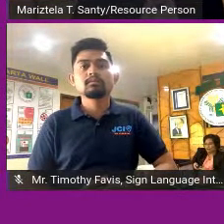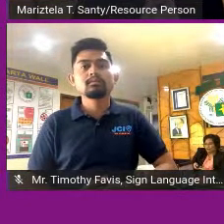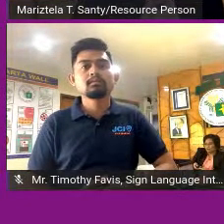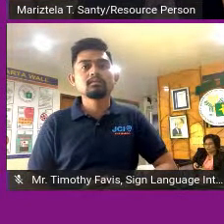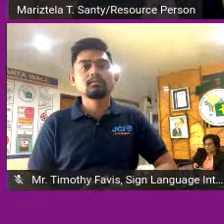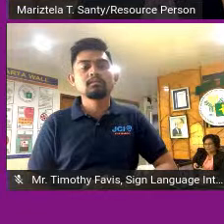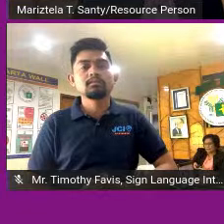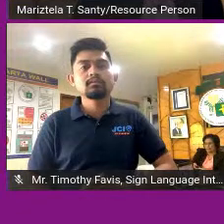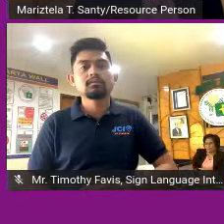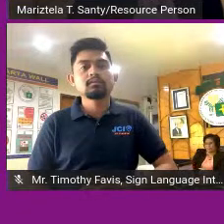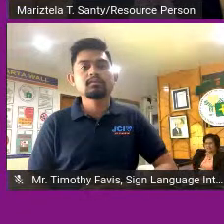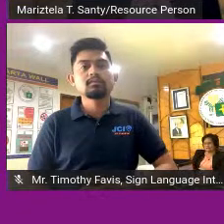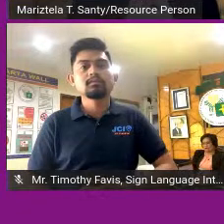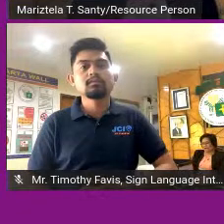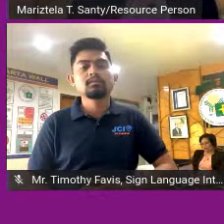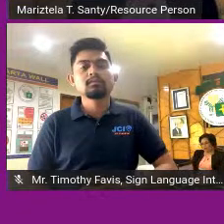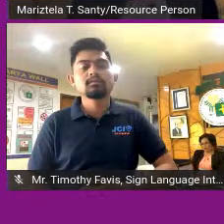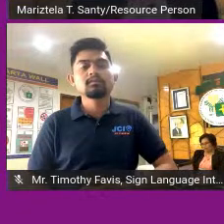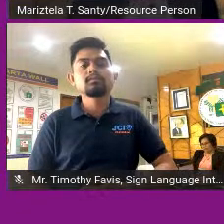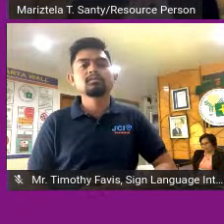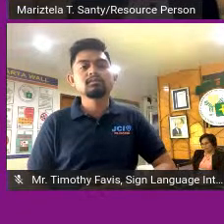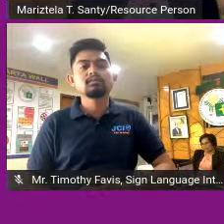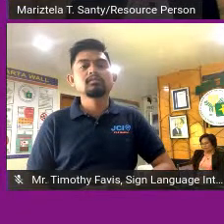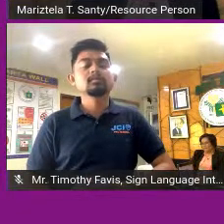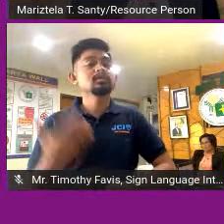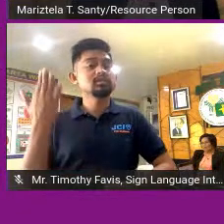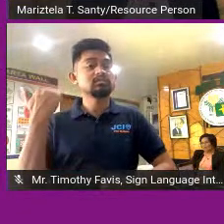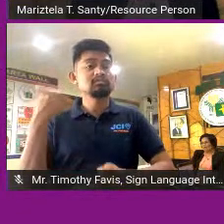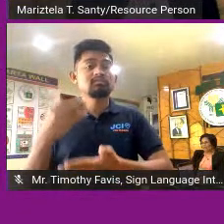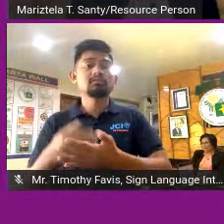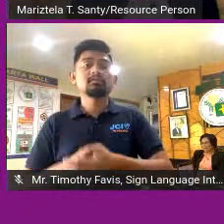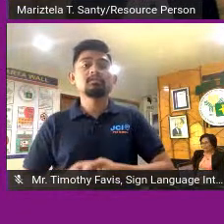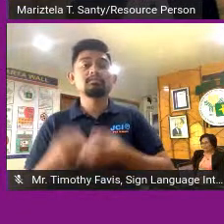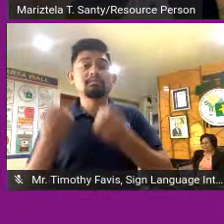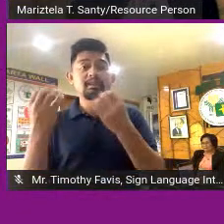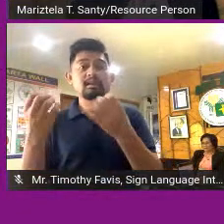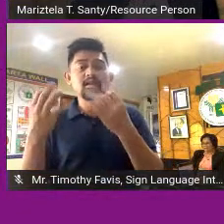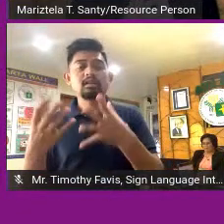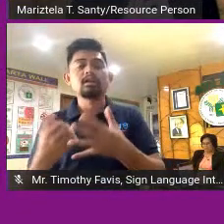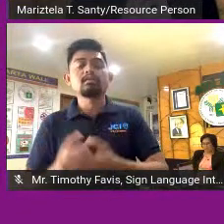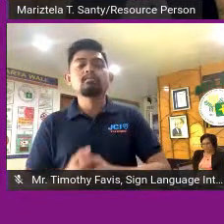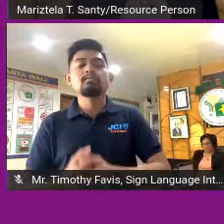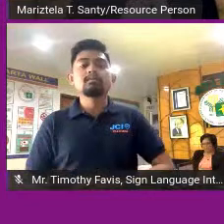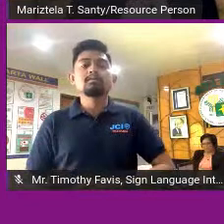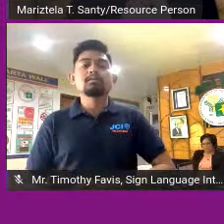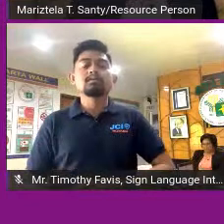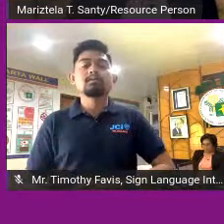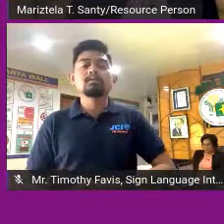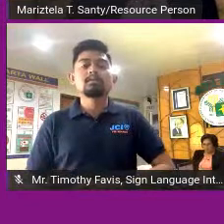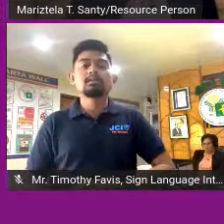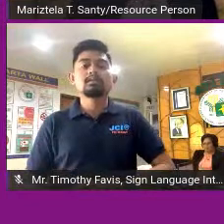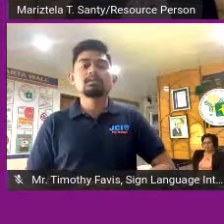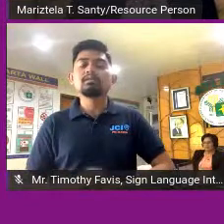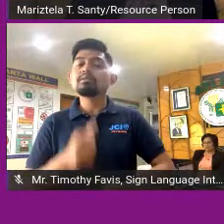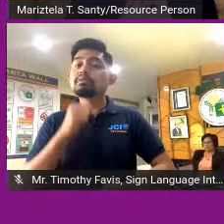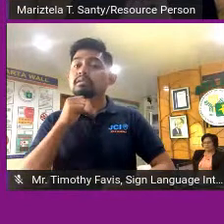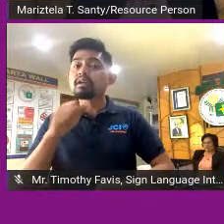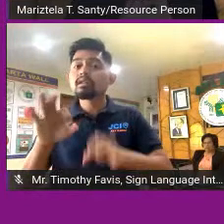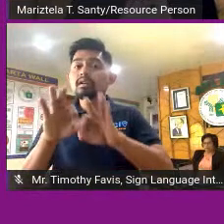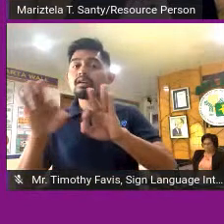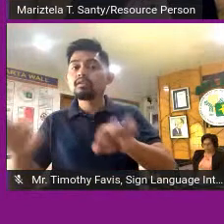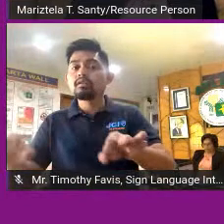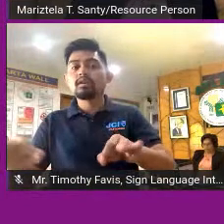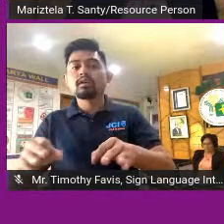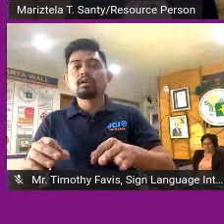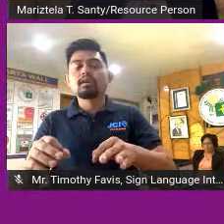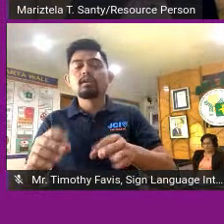Siguro noon, talagang mas maano to. Parang marami ang nabibiktima ng sexual favors in terms